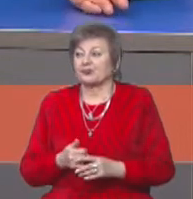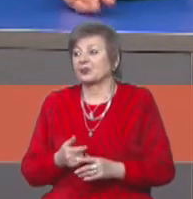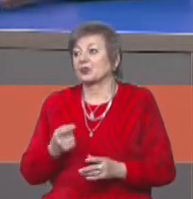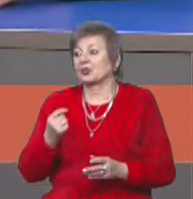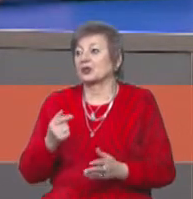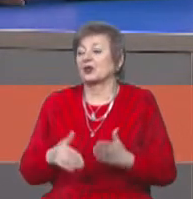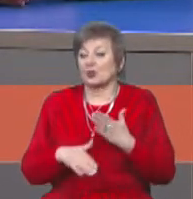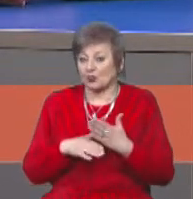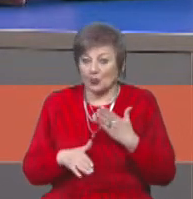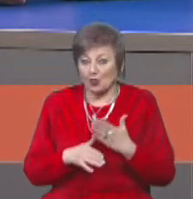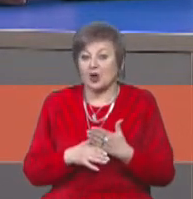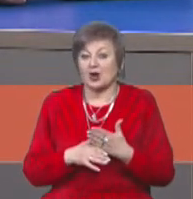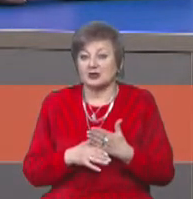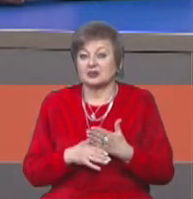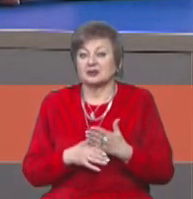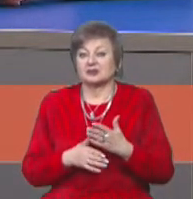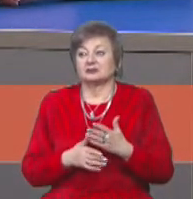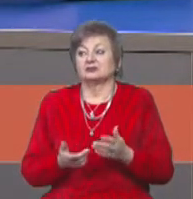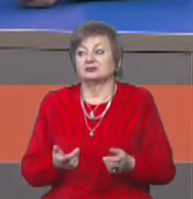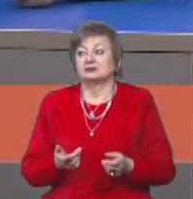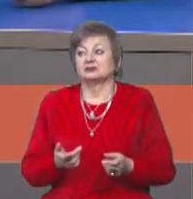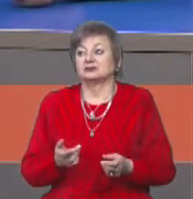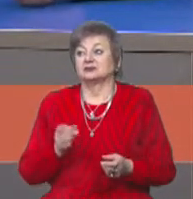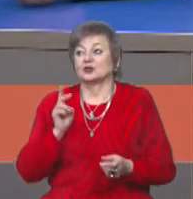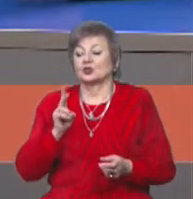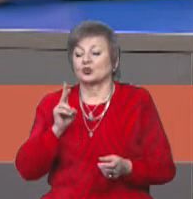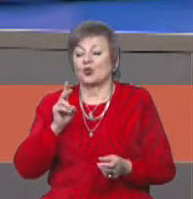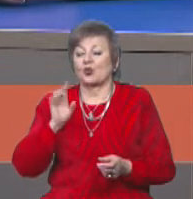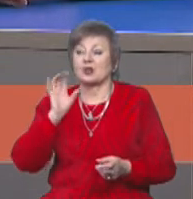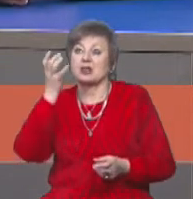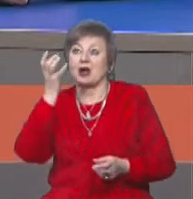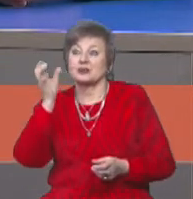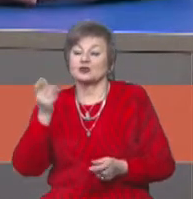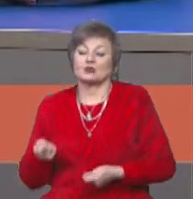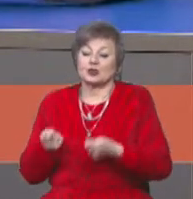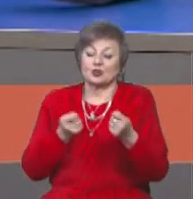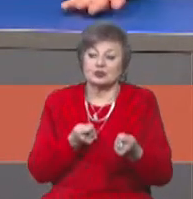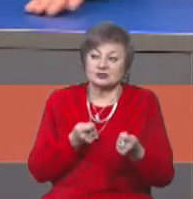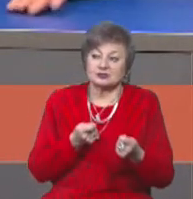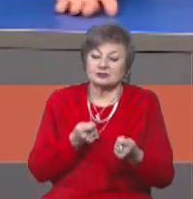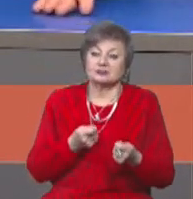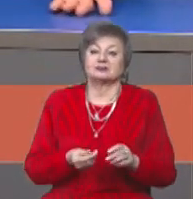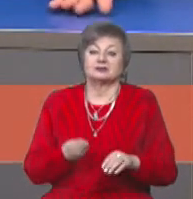як чарівник, то проходив там, то там лампу привіз, там, говорить, причому такі, ну,